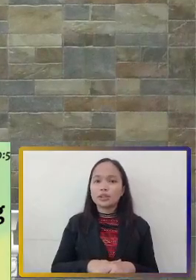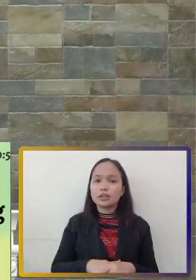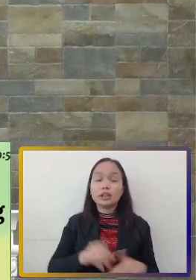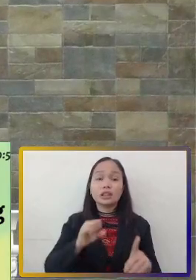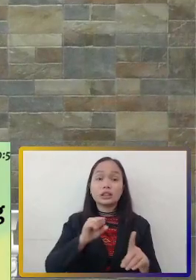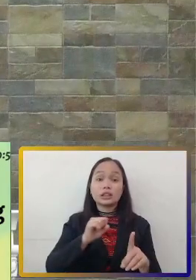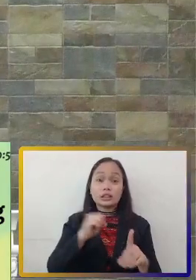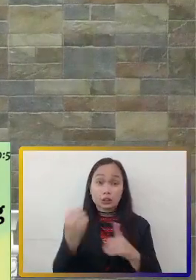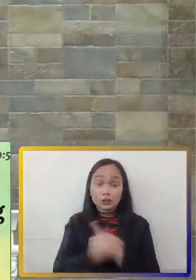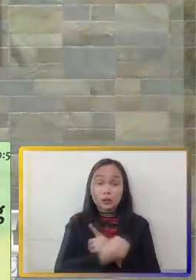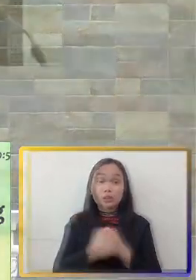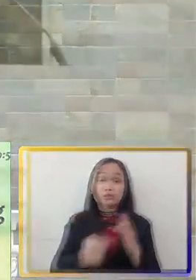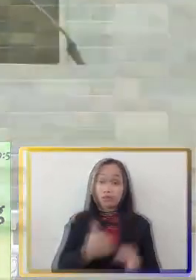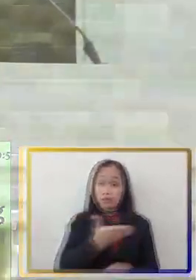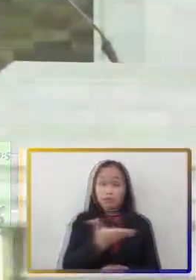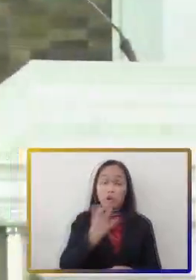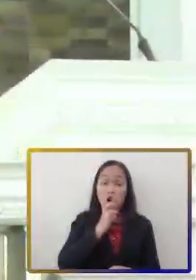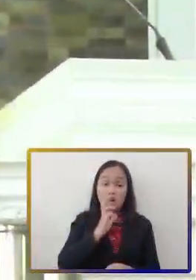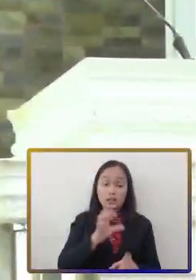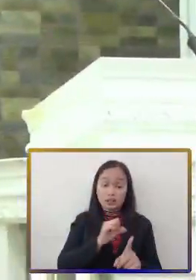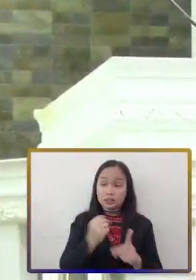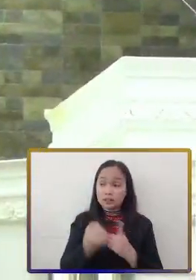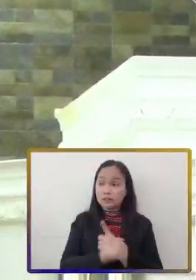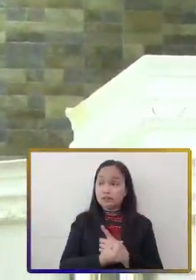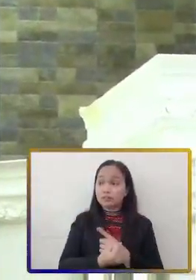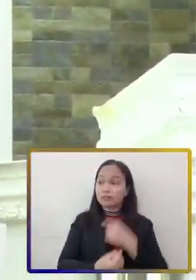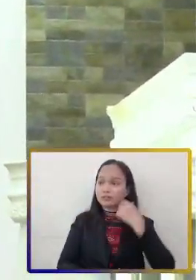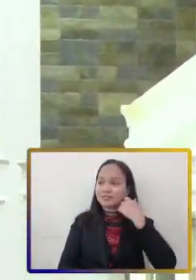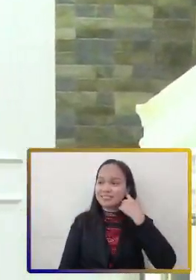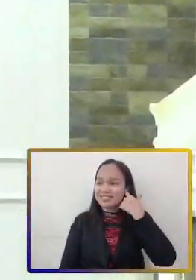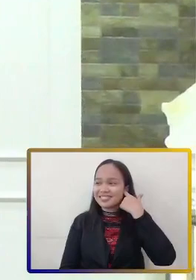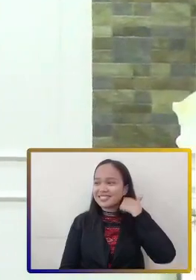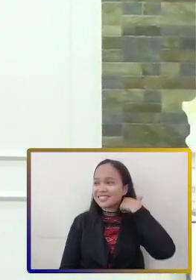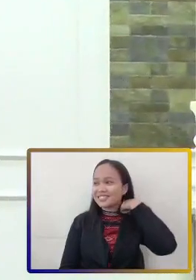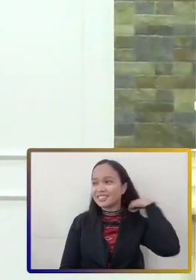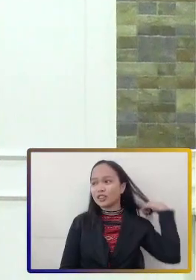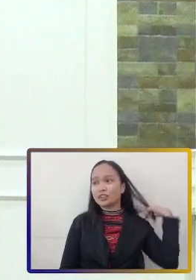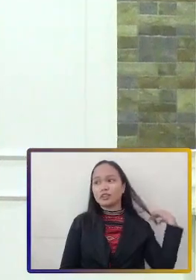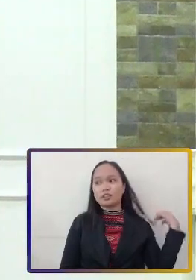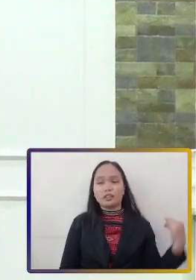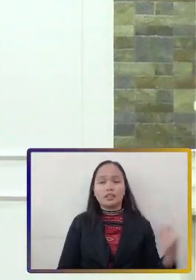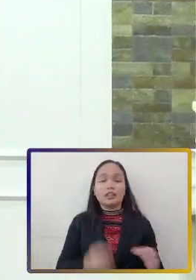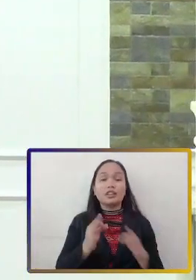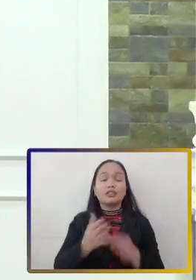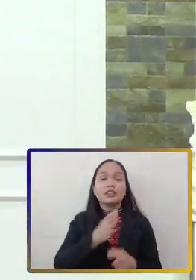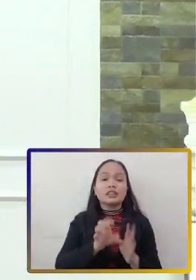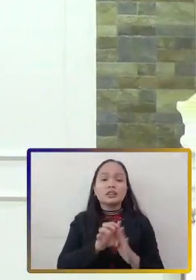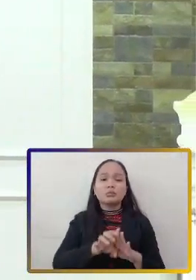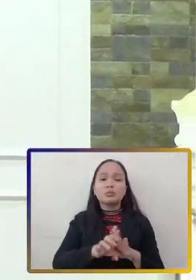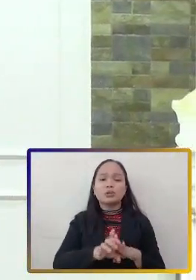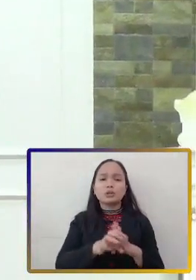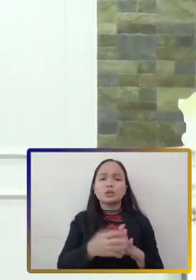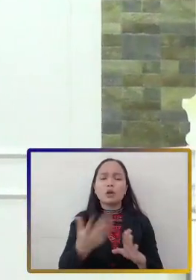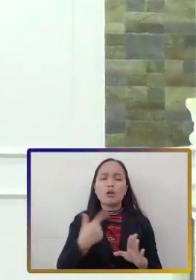kung kayo ang nasa kalagayan na walang sound, kung kayo ang nasa kalagayan, mga kapatid, nila